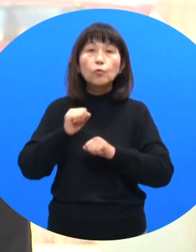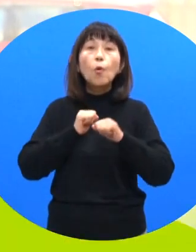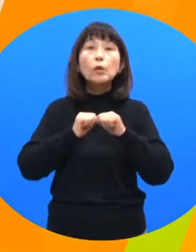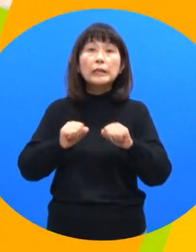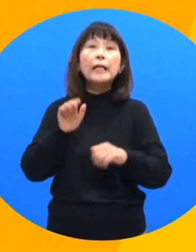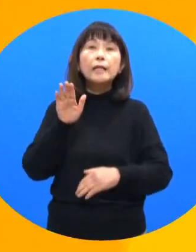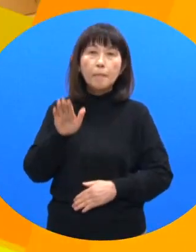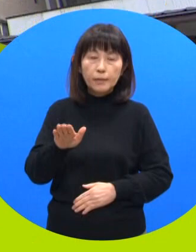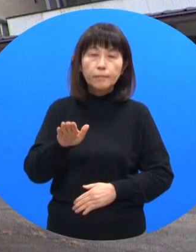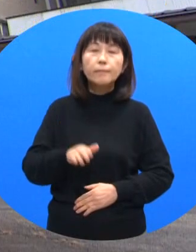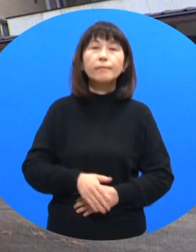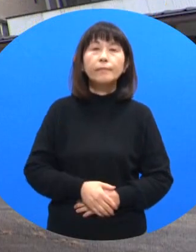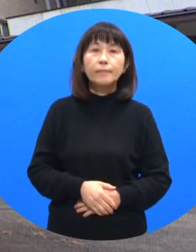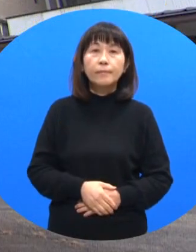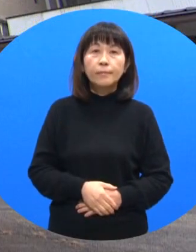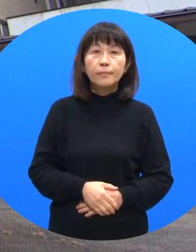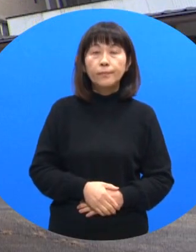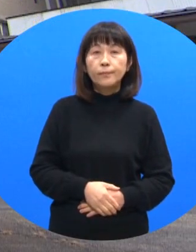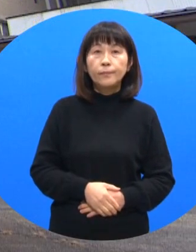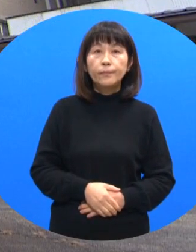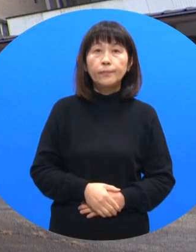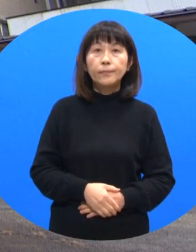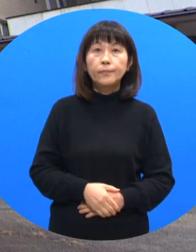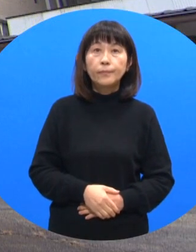ています。